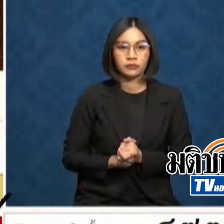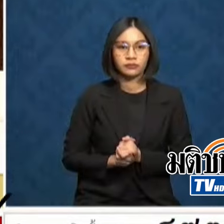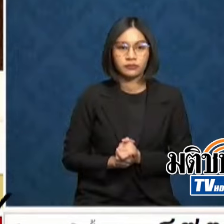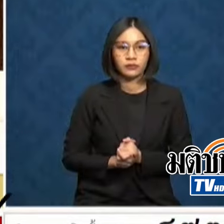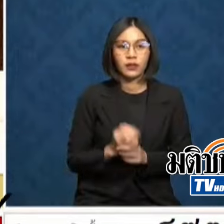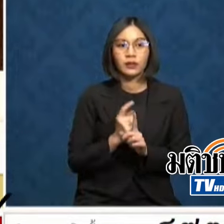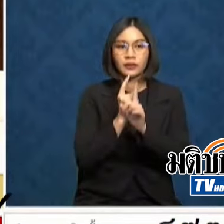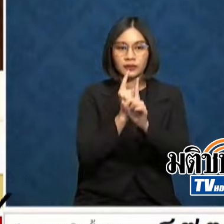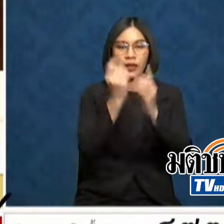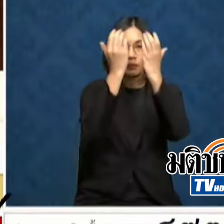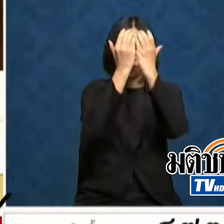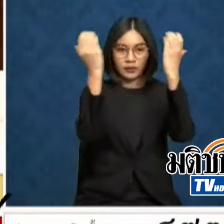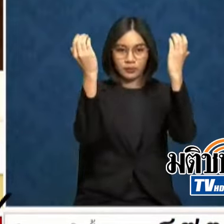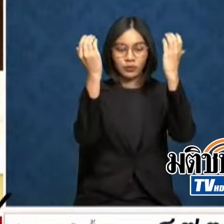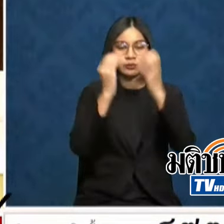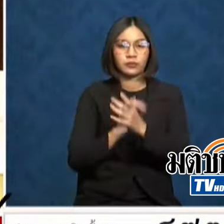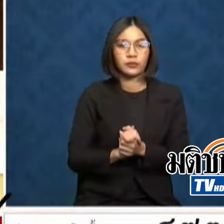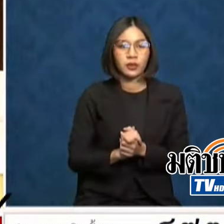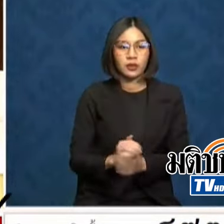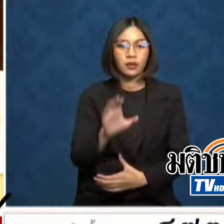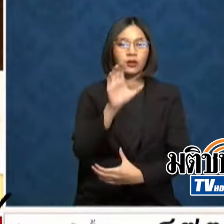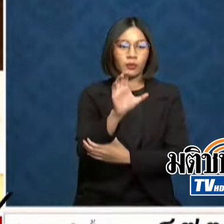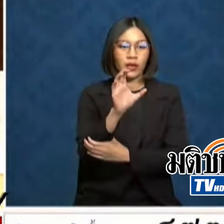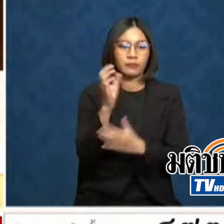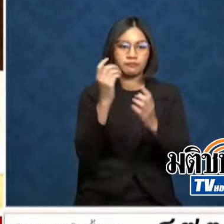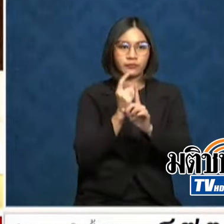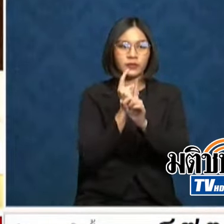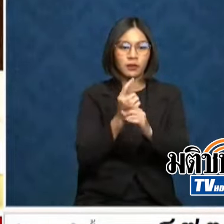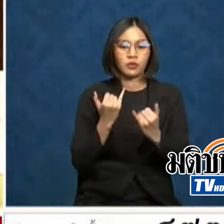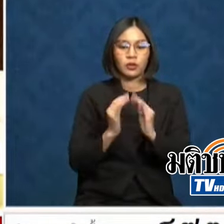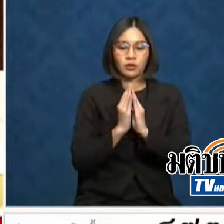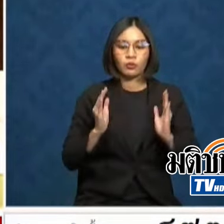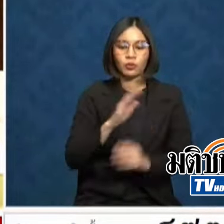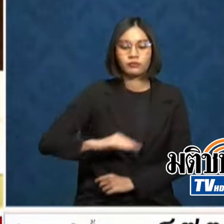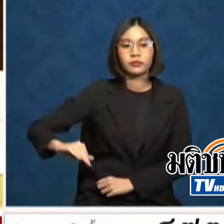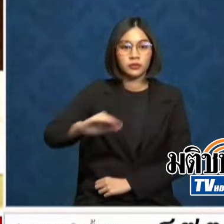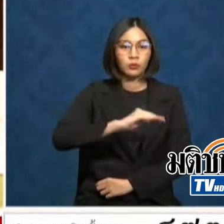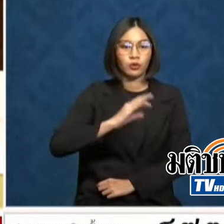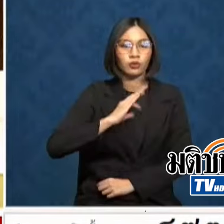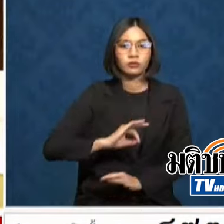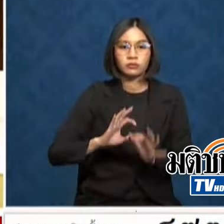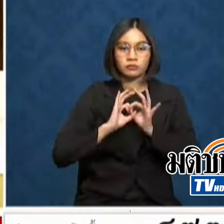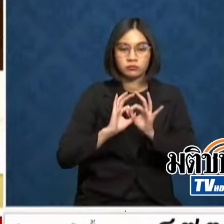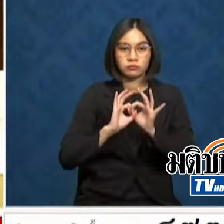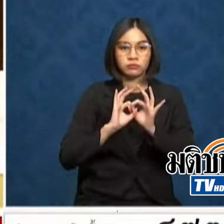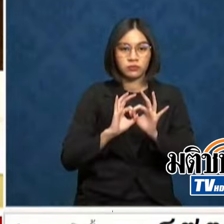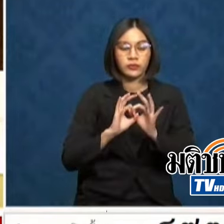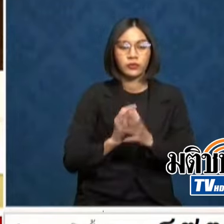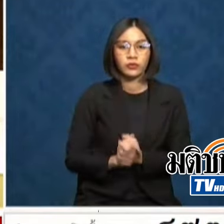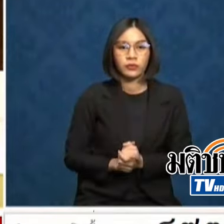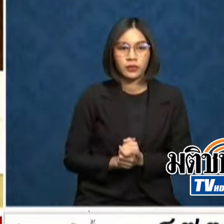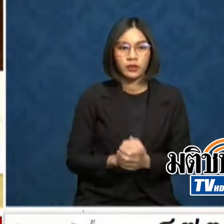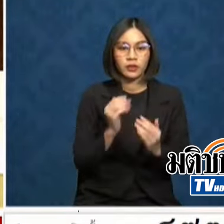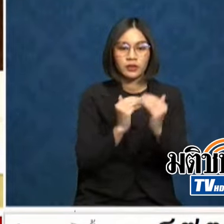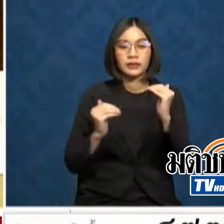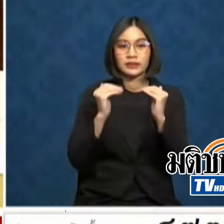ก็ต้องเป็นไปตามรัฐธรรมนูญและก็ข้อบังคับครับขอบคุณทุกฝ่ายนะครับ ที่เป็นห่วงใยเรื่อง